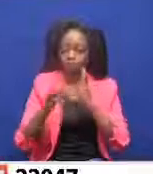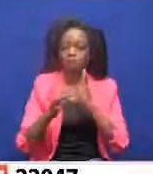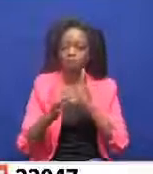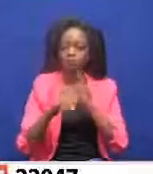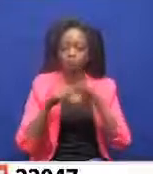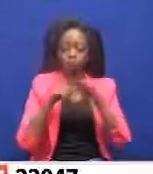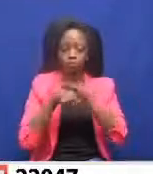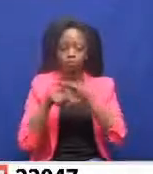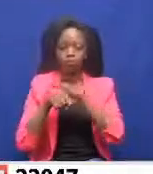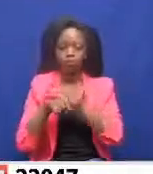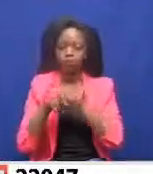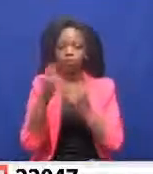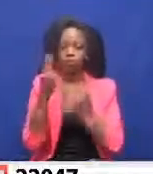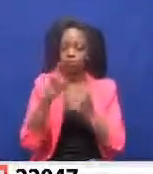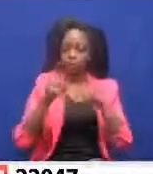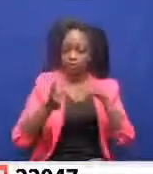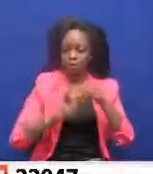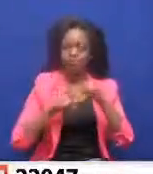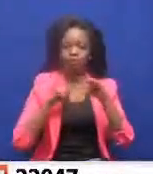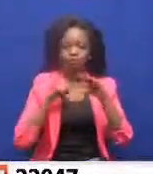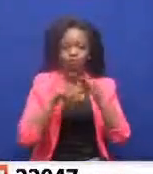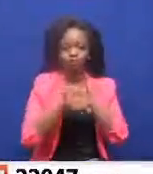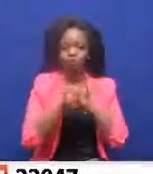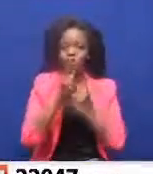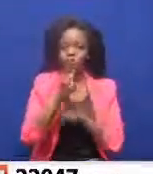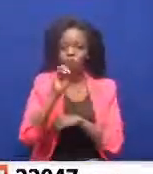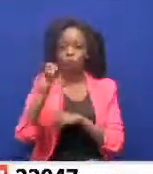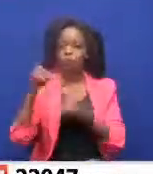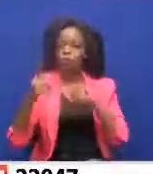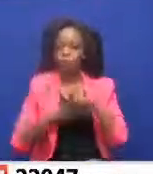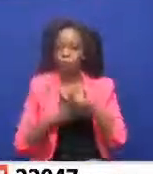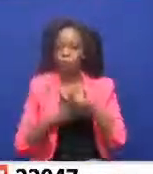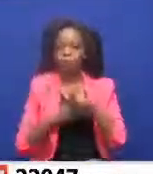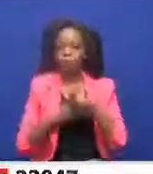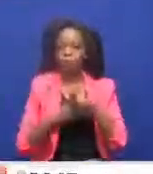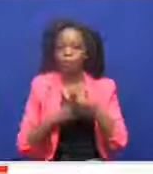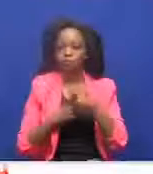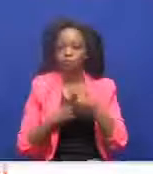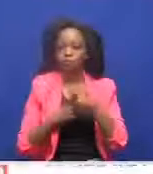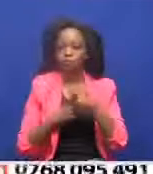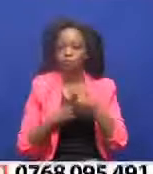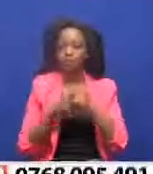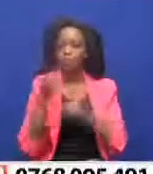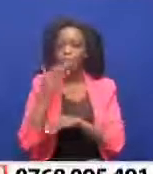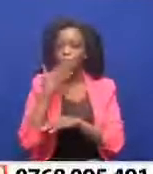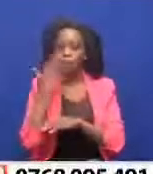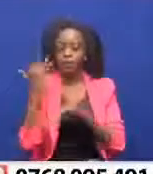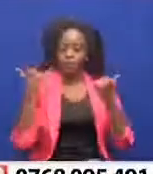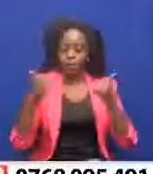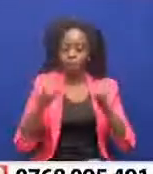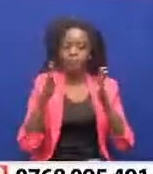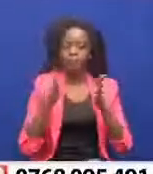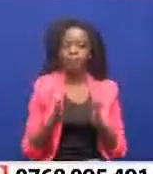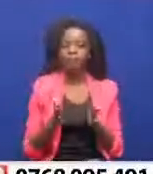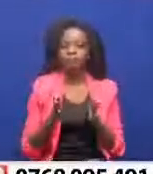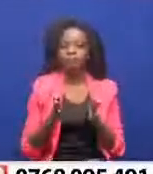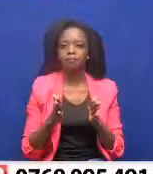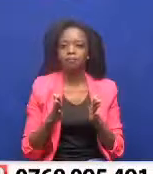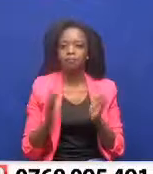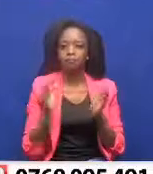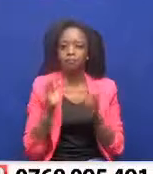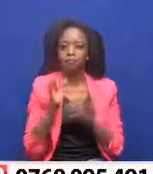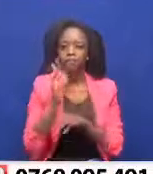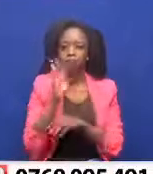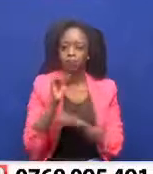disaster season, the 26 goals he bagged in 2006, then turning out for Ruaraka Best Outfit Tusker. 14 years down